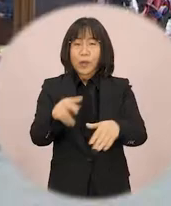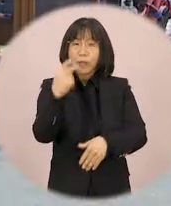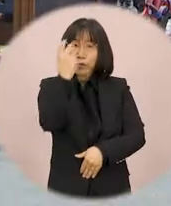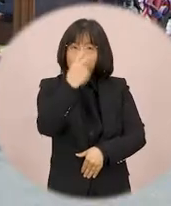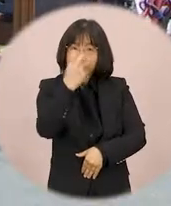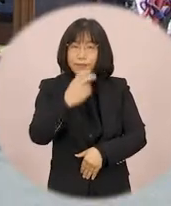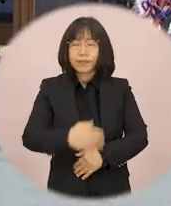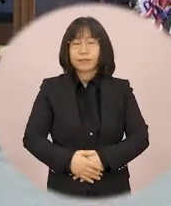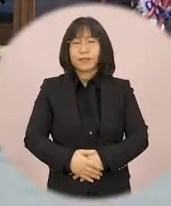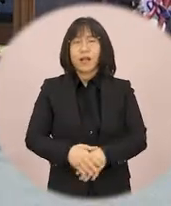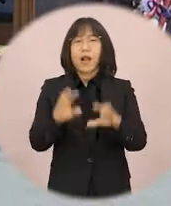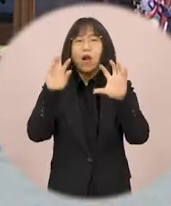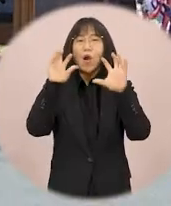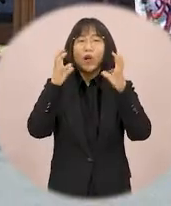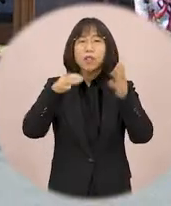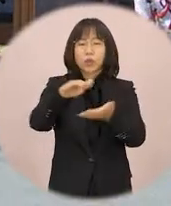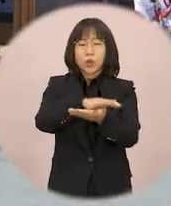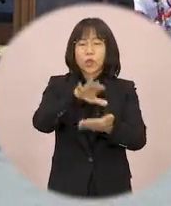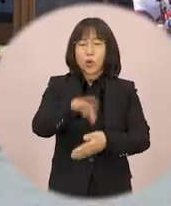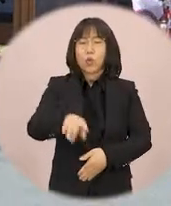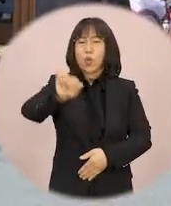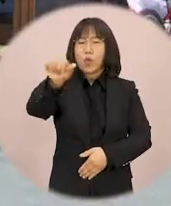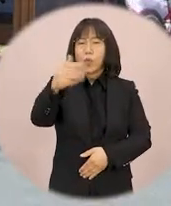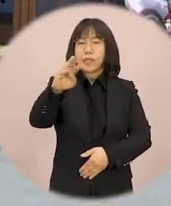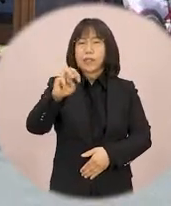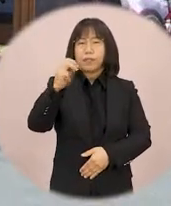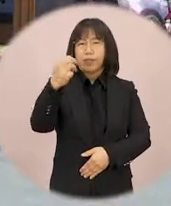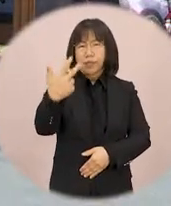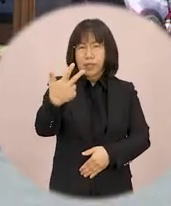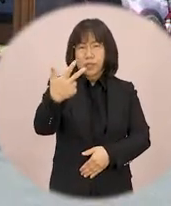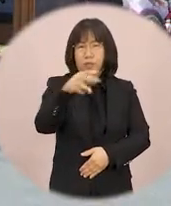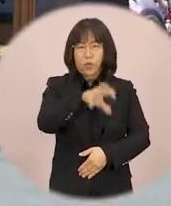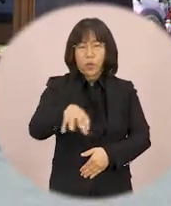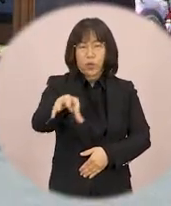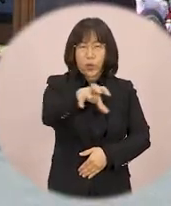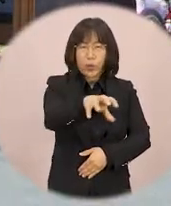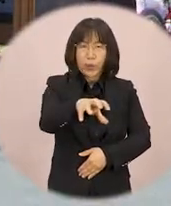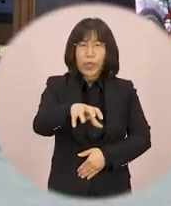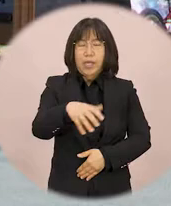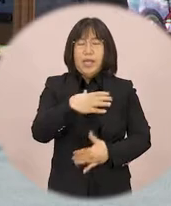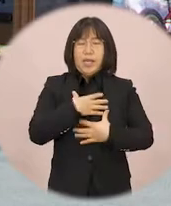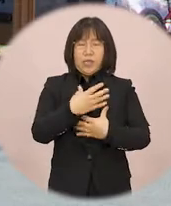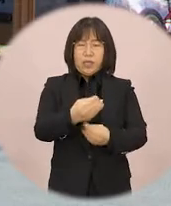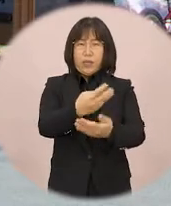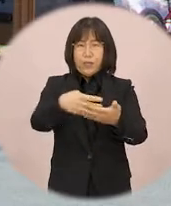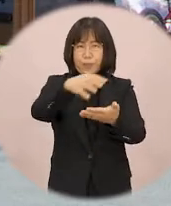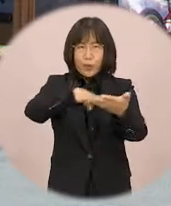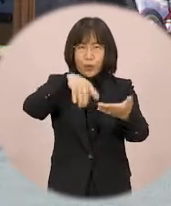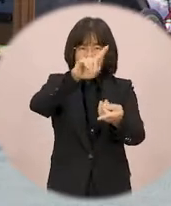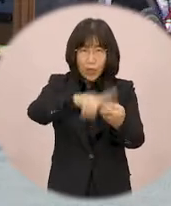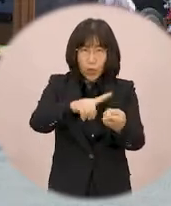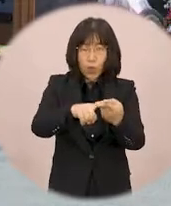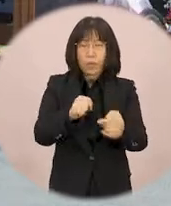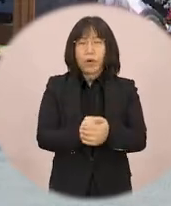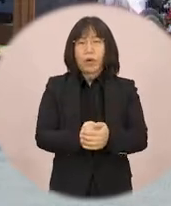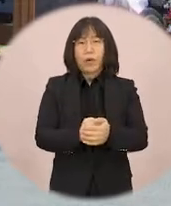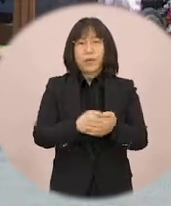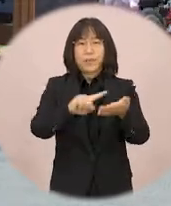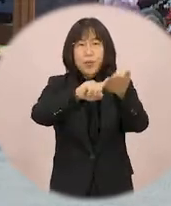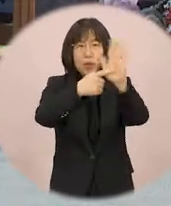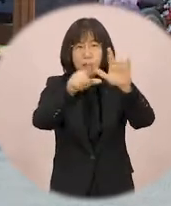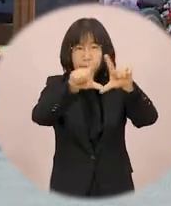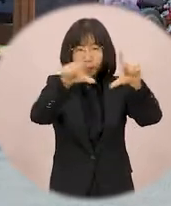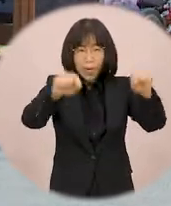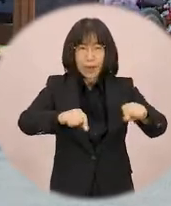이번 점검은 지역 내 어린이 놀이시설 총 547개소를 대상으로 안전점검표에 따라 놀이터 표지판